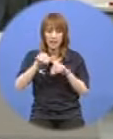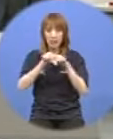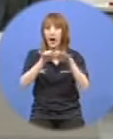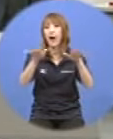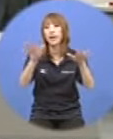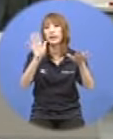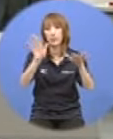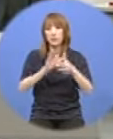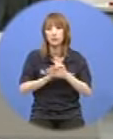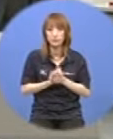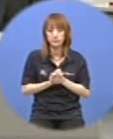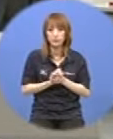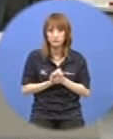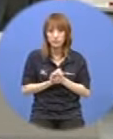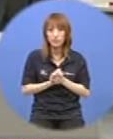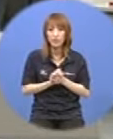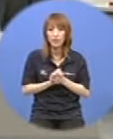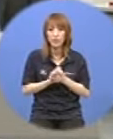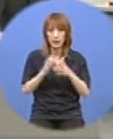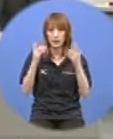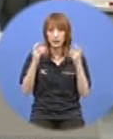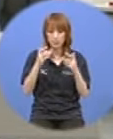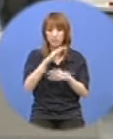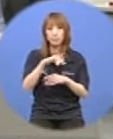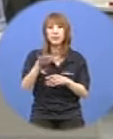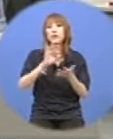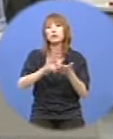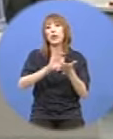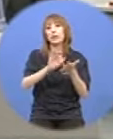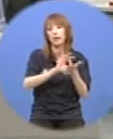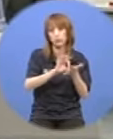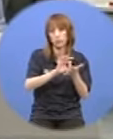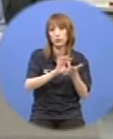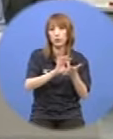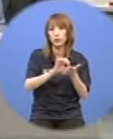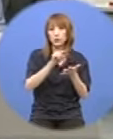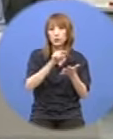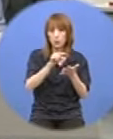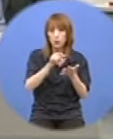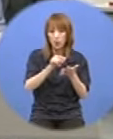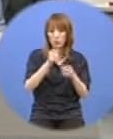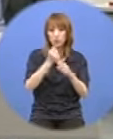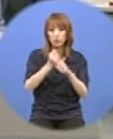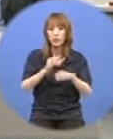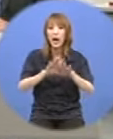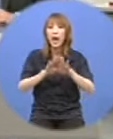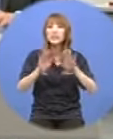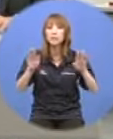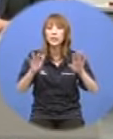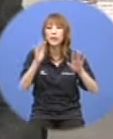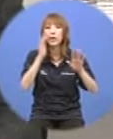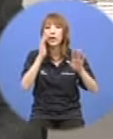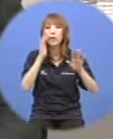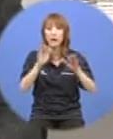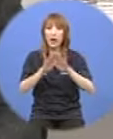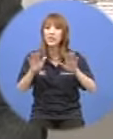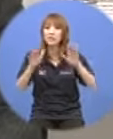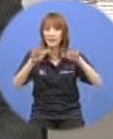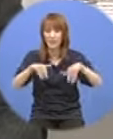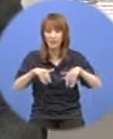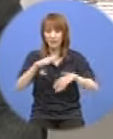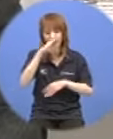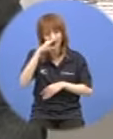あ、 いっぱい売られてますからね。 あ、そうですね。 でそういうものを発祥がこの和歌山から始まったっていうのは素晴らしい